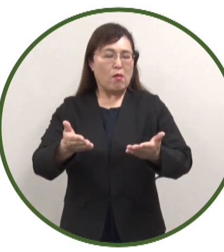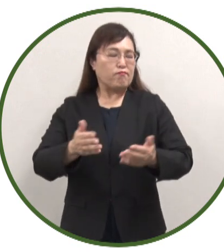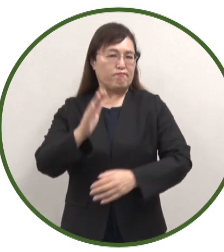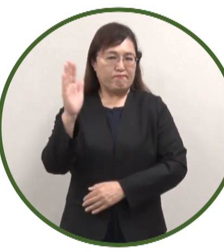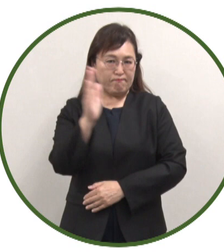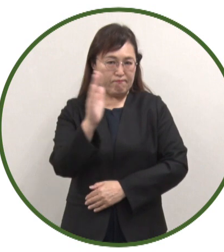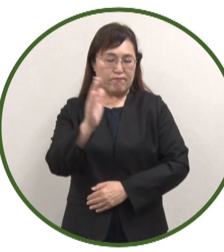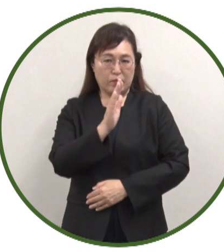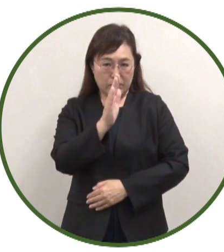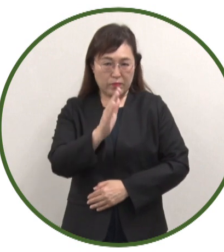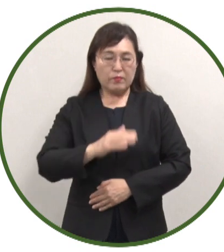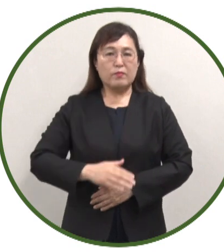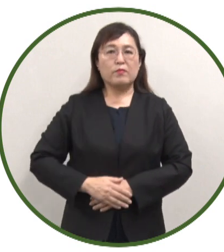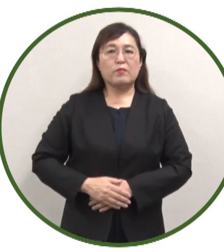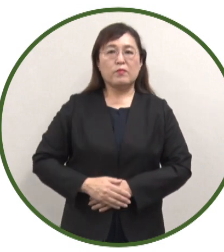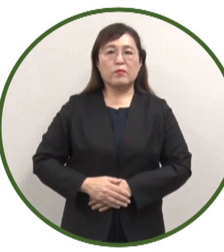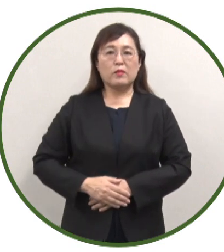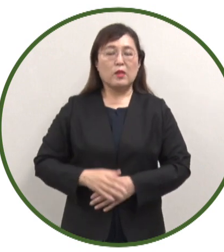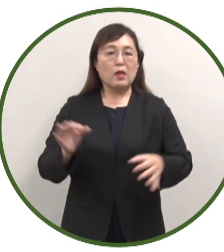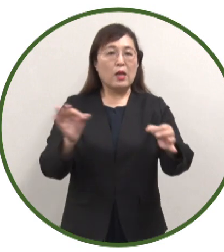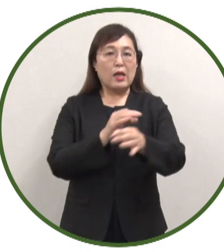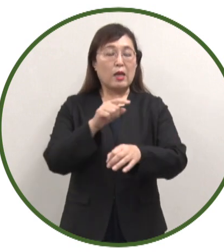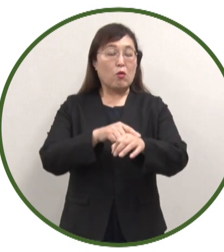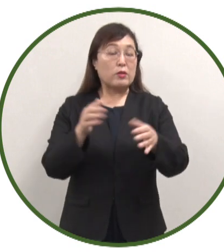こと、営業時間は